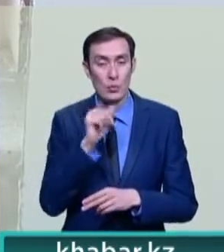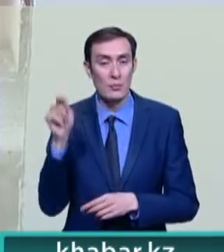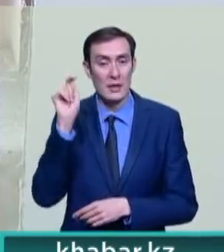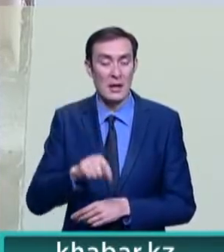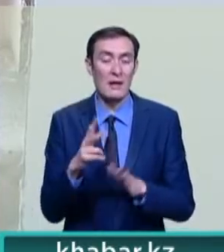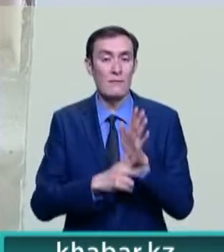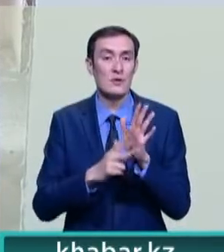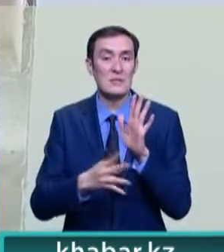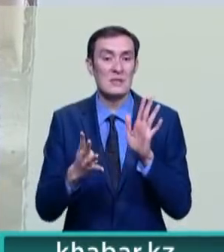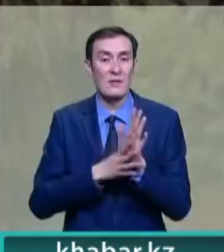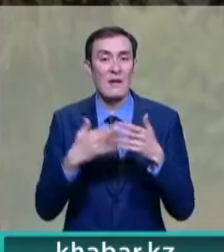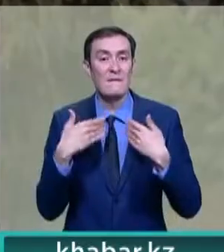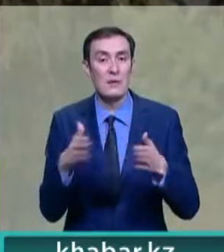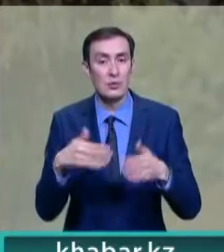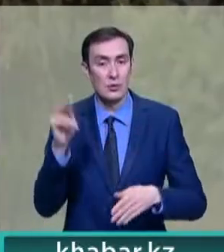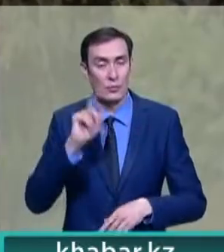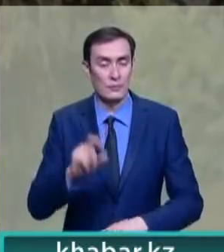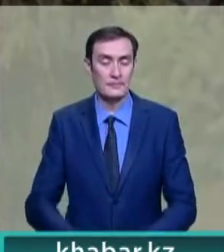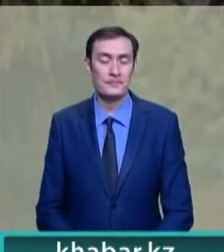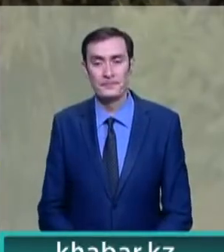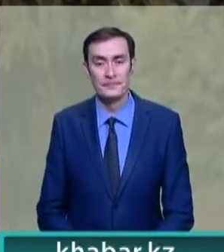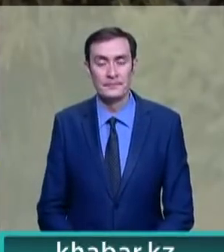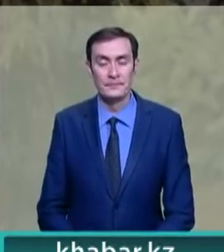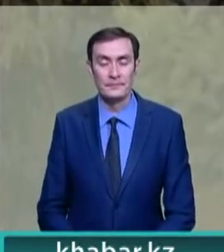приехало 89 выпускников.